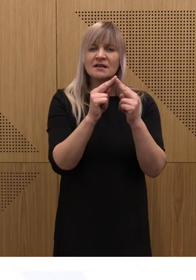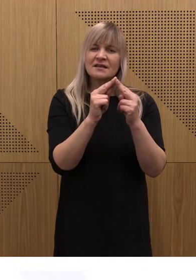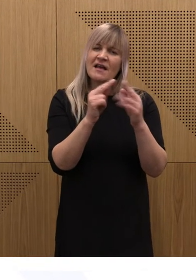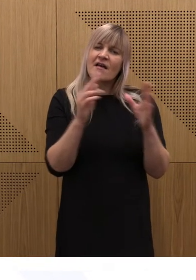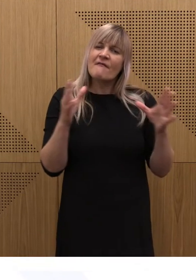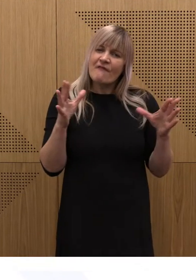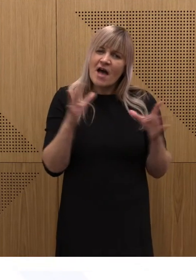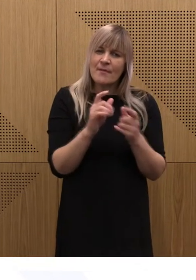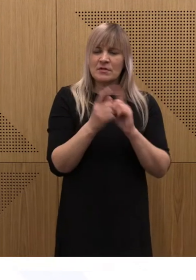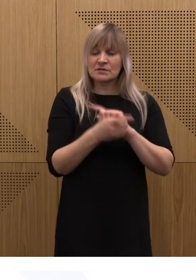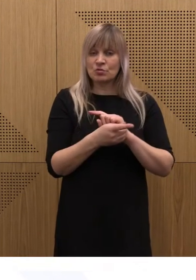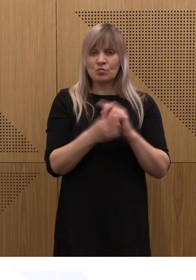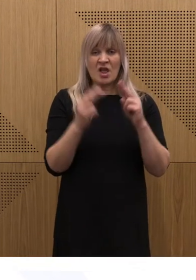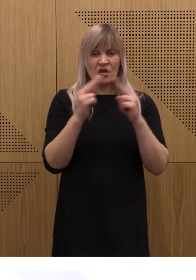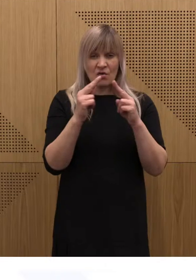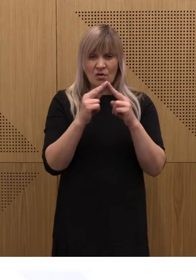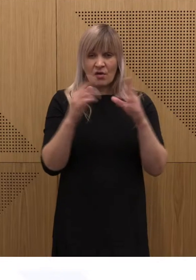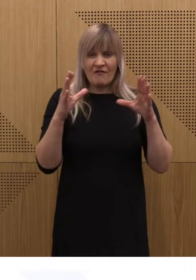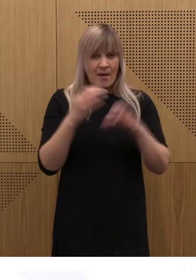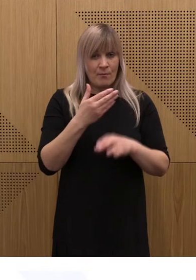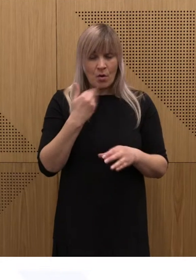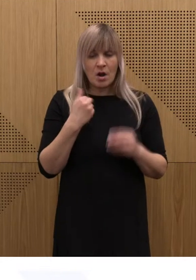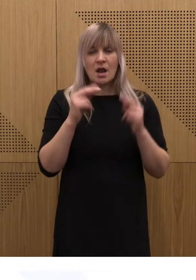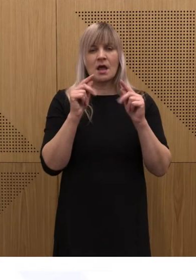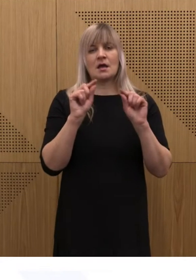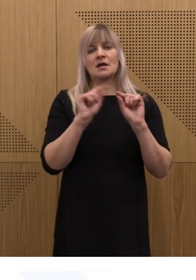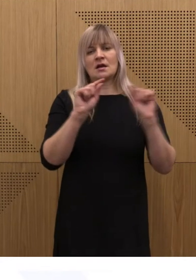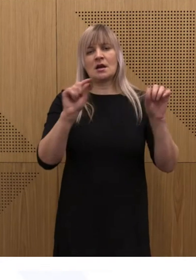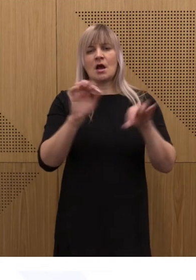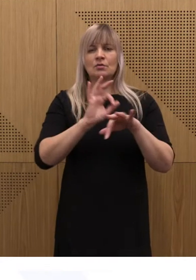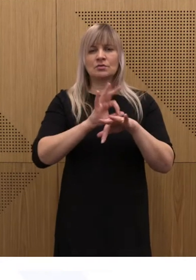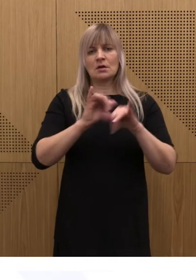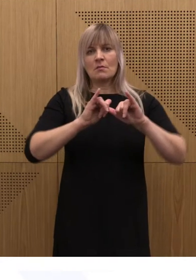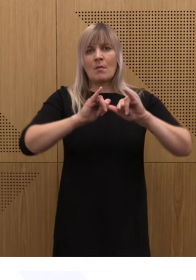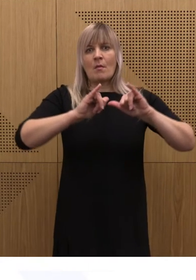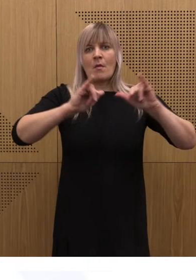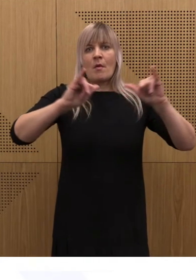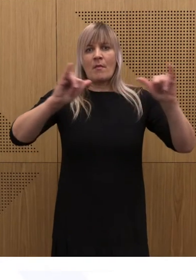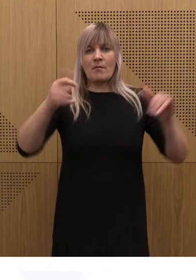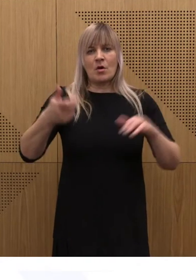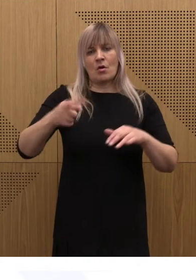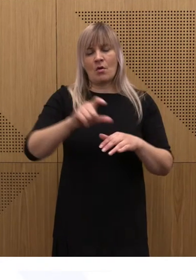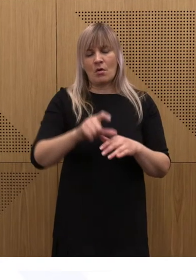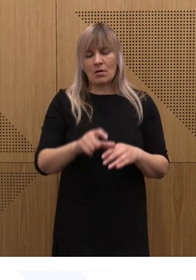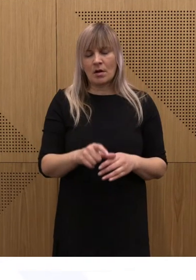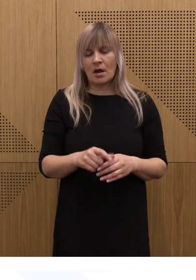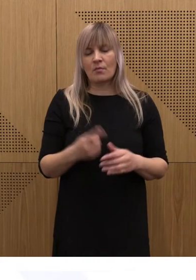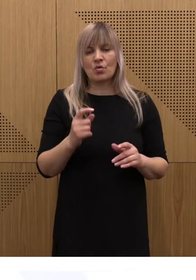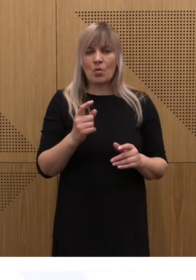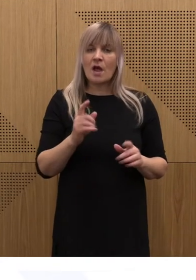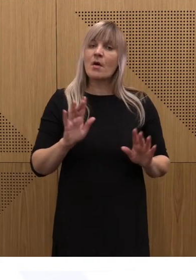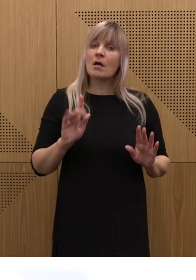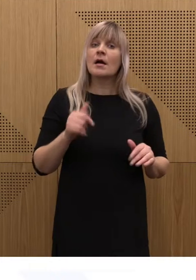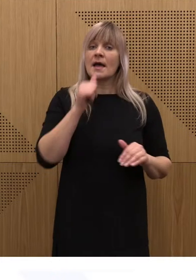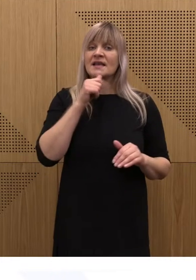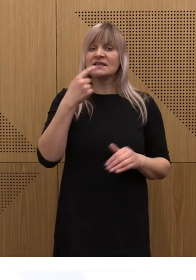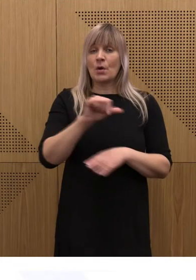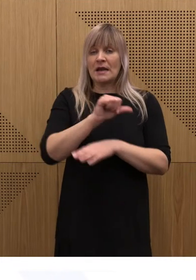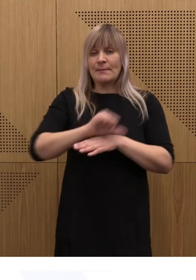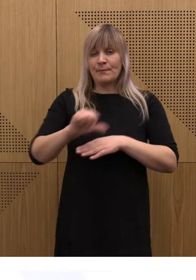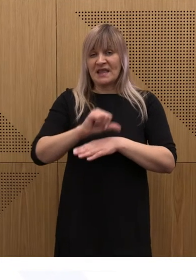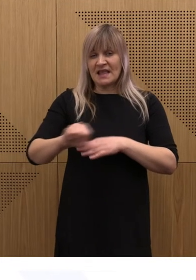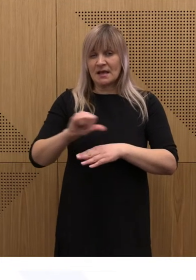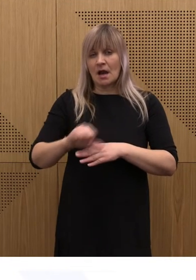Kui me seda ei tee , siis nakkus levib edasi ja levib tõusmas joones . Eesti on teinud piiranguid ,